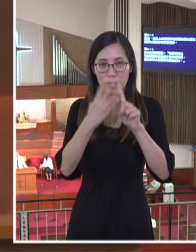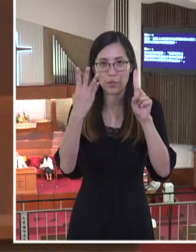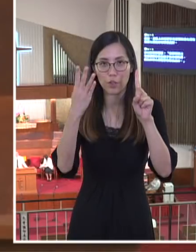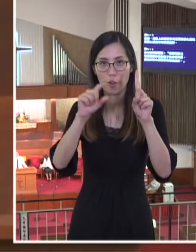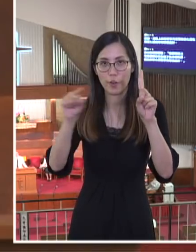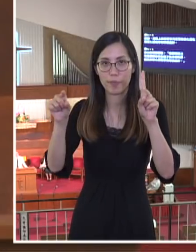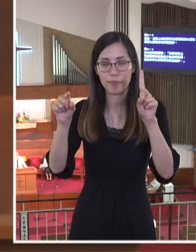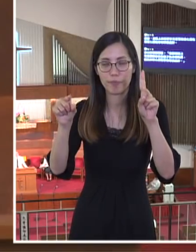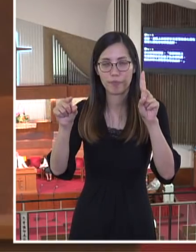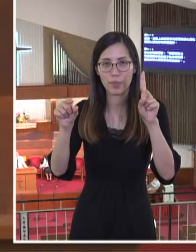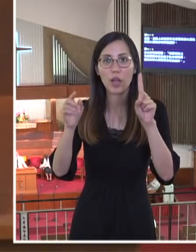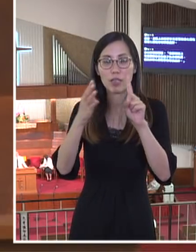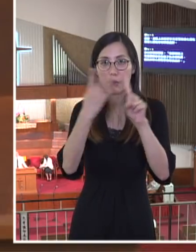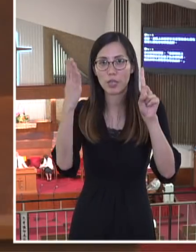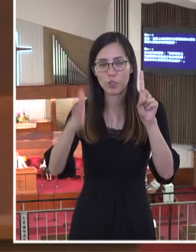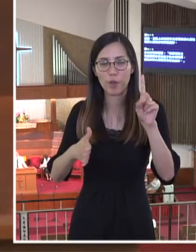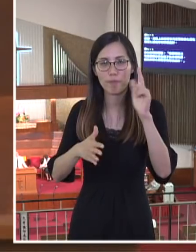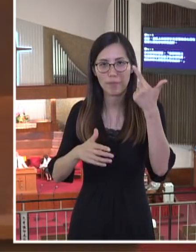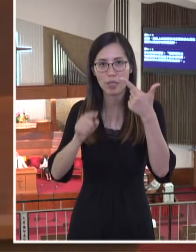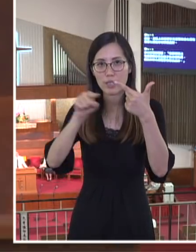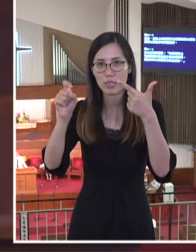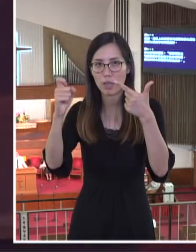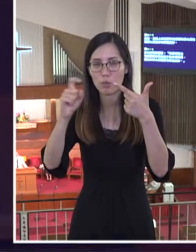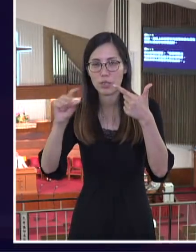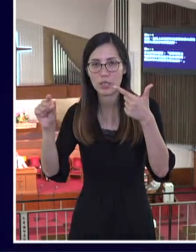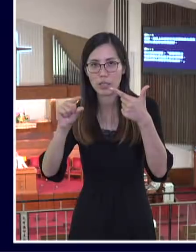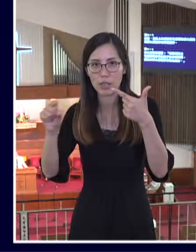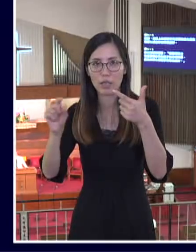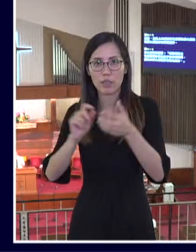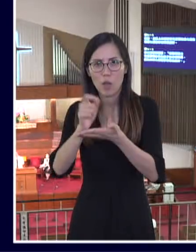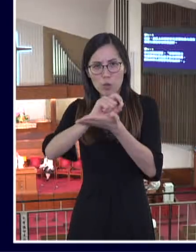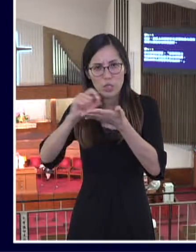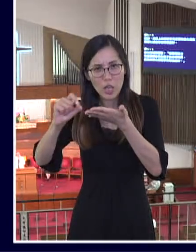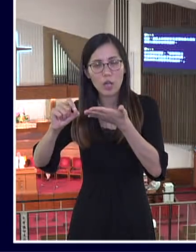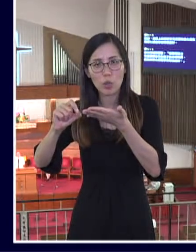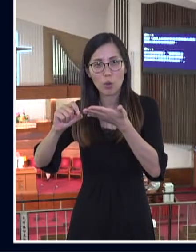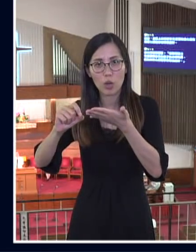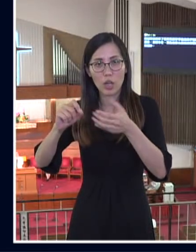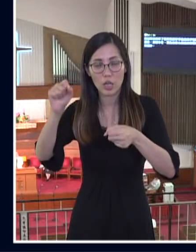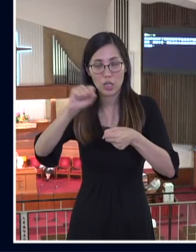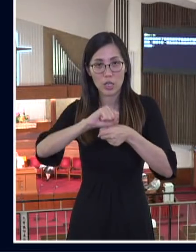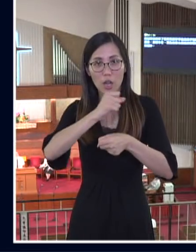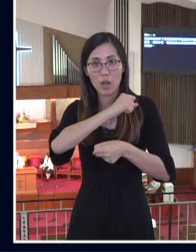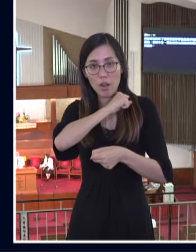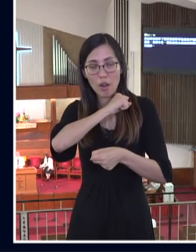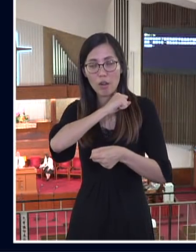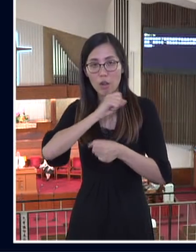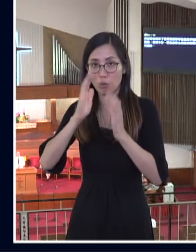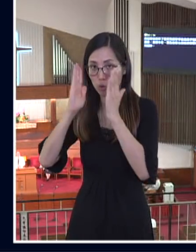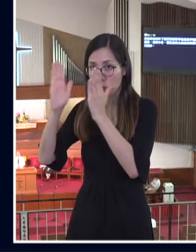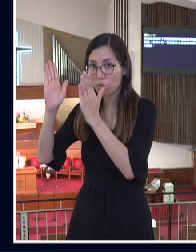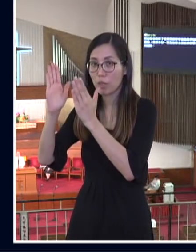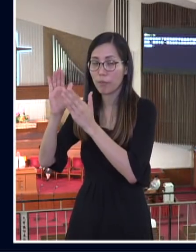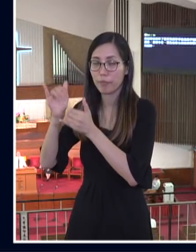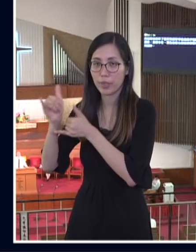刚才提到都讲到形容耶和华加勒是专心跟从耶和华的人。第14节就是这样的，